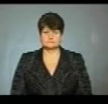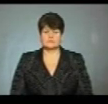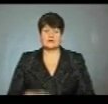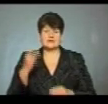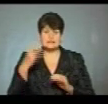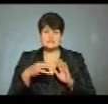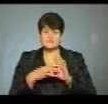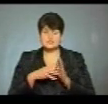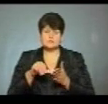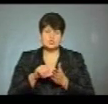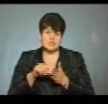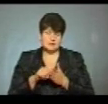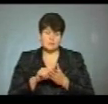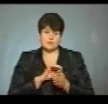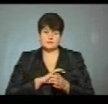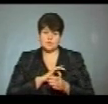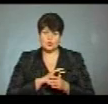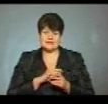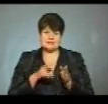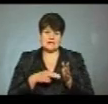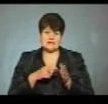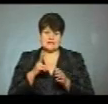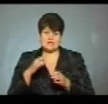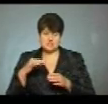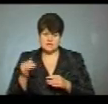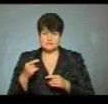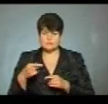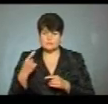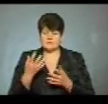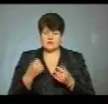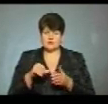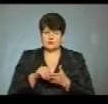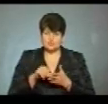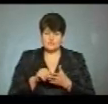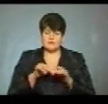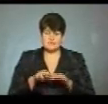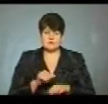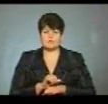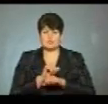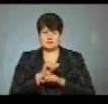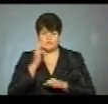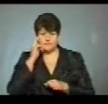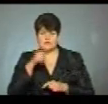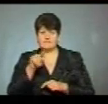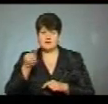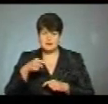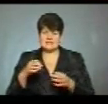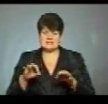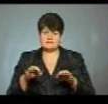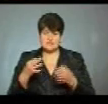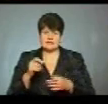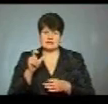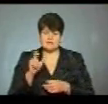Тридцять вісім членів профспілок залізничників з Тернопільщини взяли участь в акції протесту в Києві. Вони вимагали звільнити